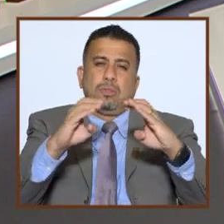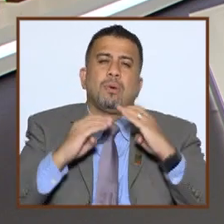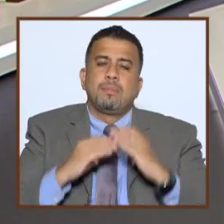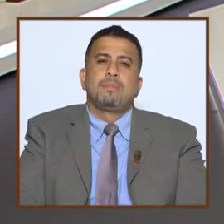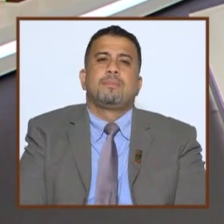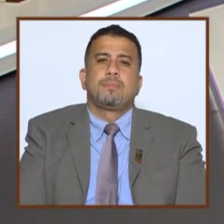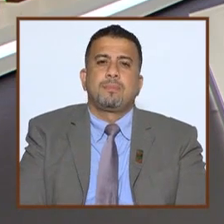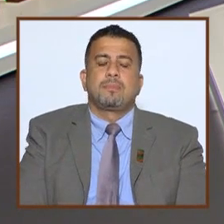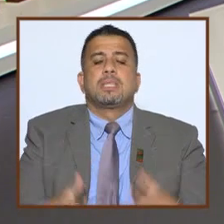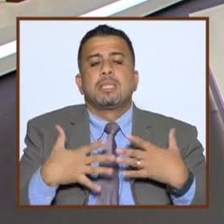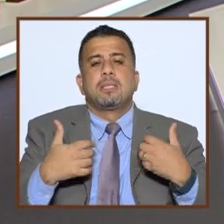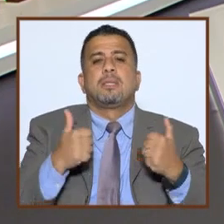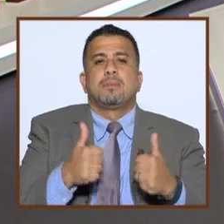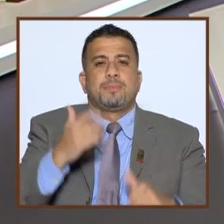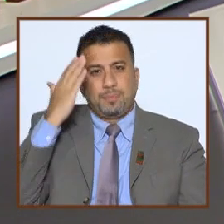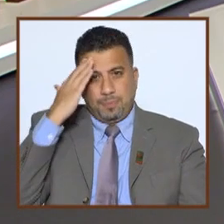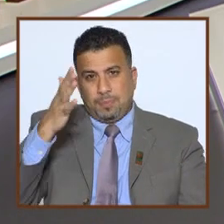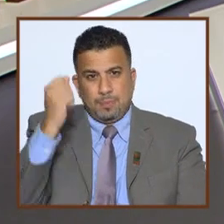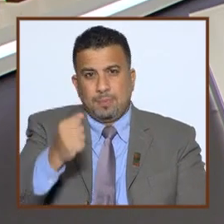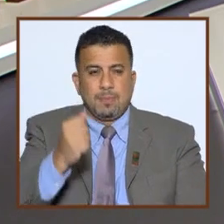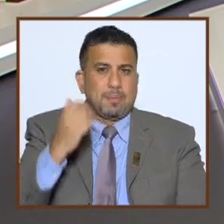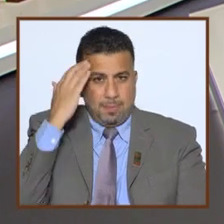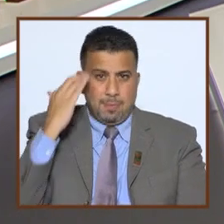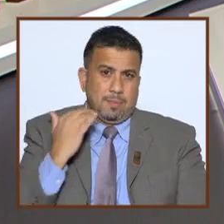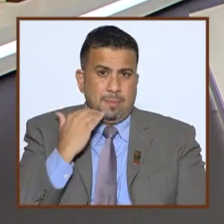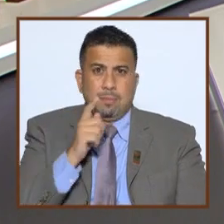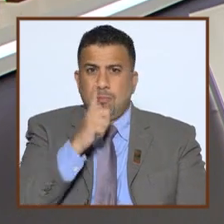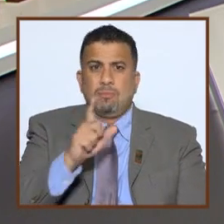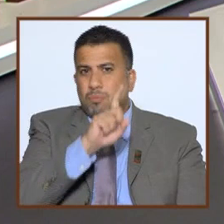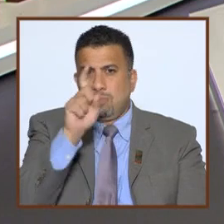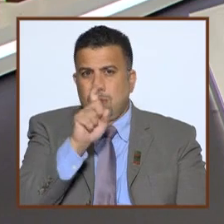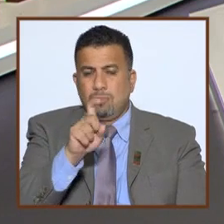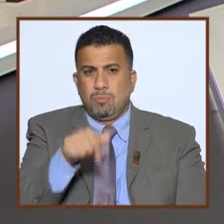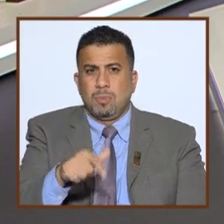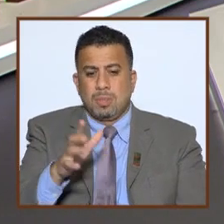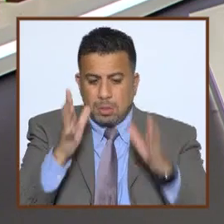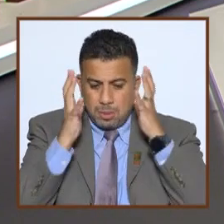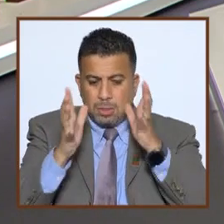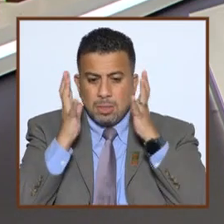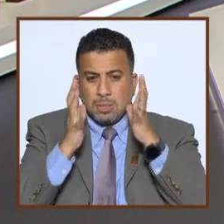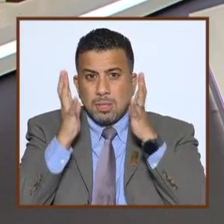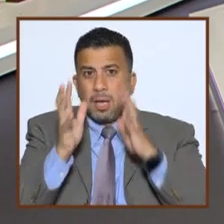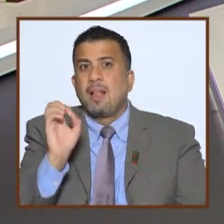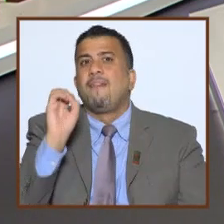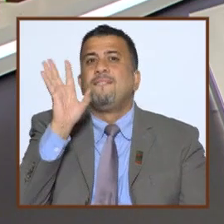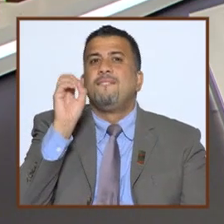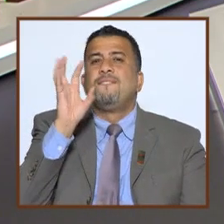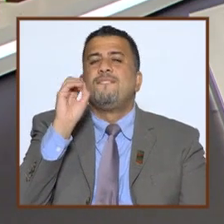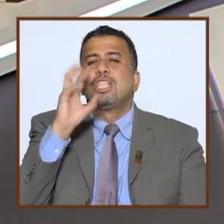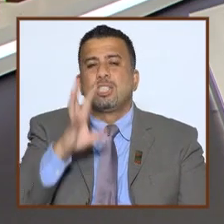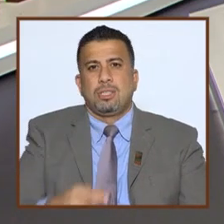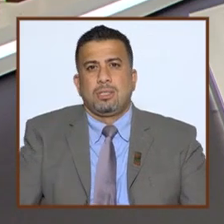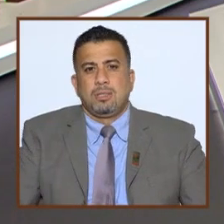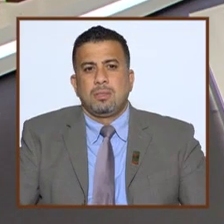السلام ورحمه الله مرحبا اختي شيخ اليوم انا صليت صلاه الفجر كنت اقرا سوره الطلاق